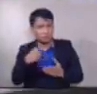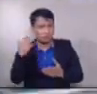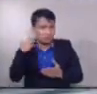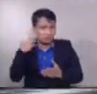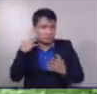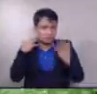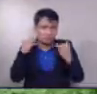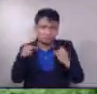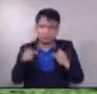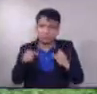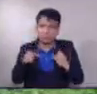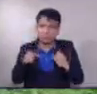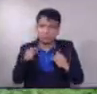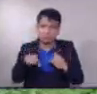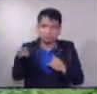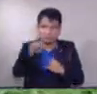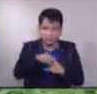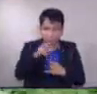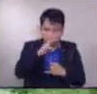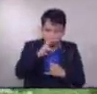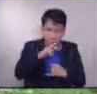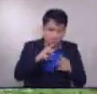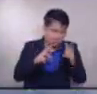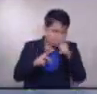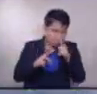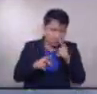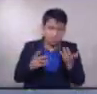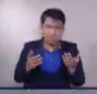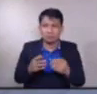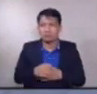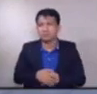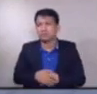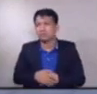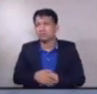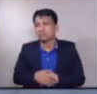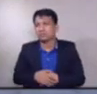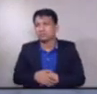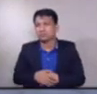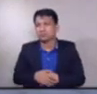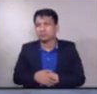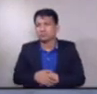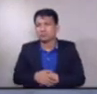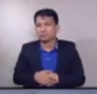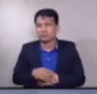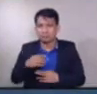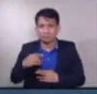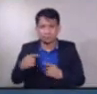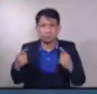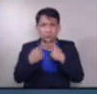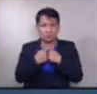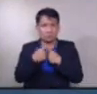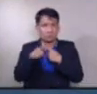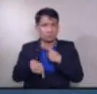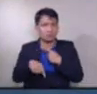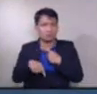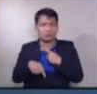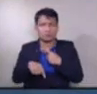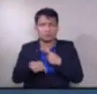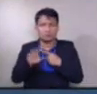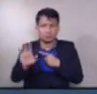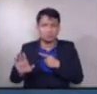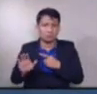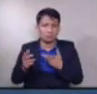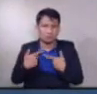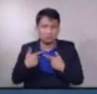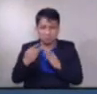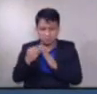lang? Eh, may problema naman din ng Visayas at Luzon, ah. So yun lang ba ang ginokontra ninyo? Kasi nandyan na, no?